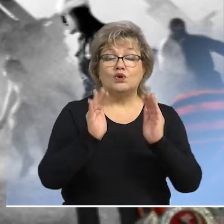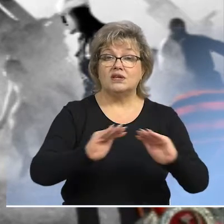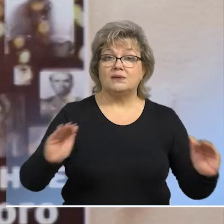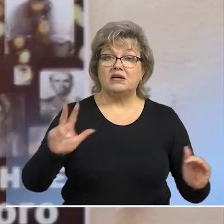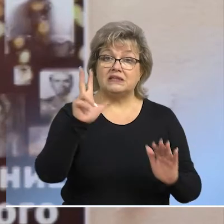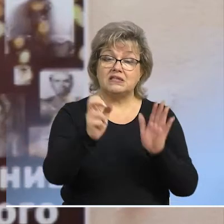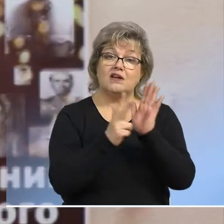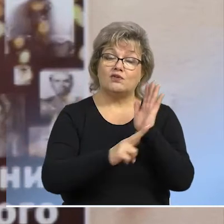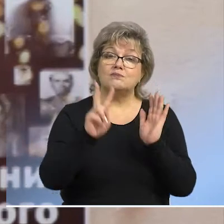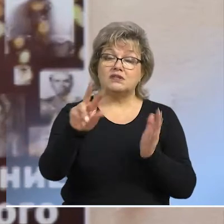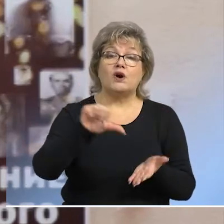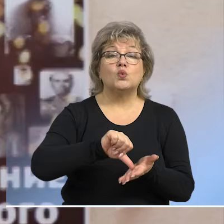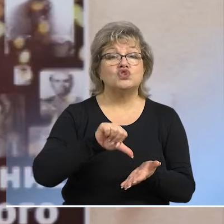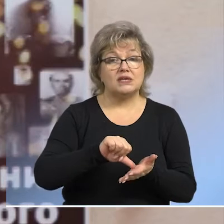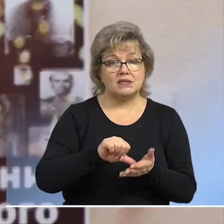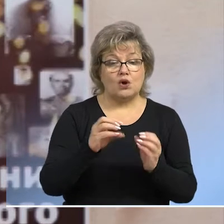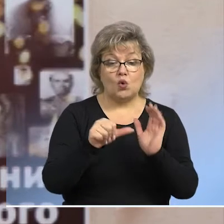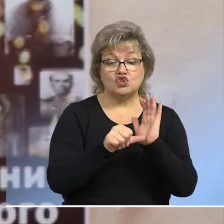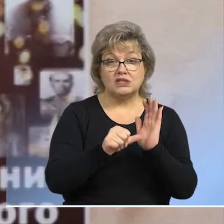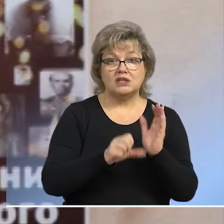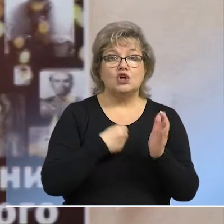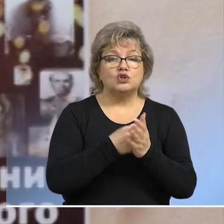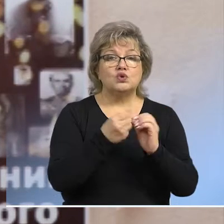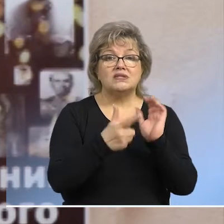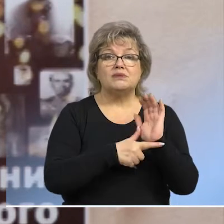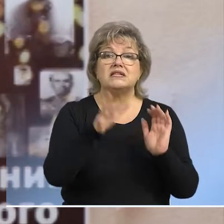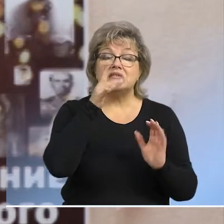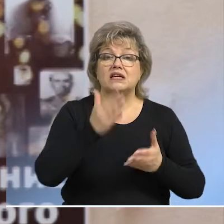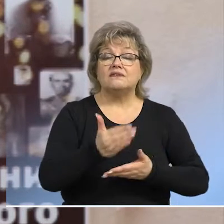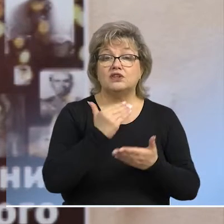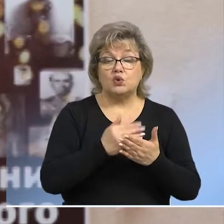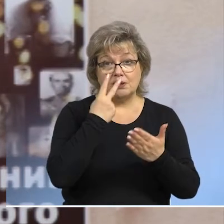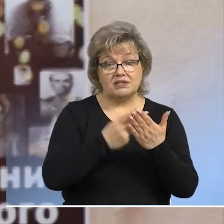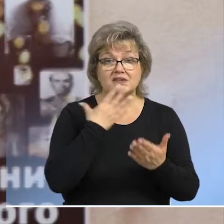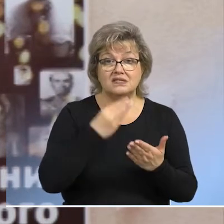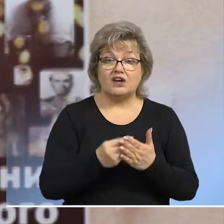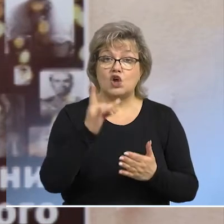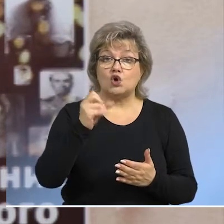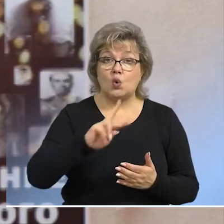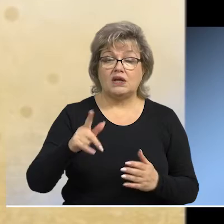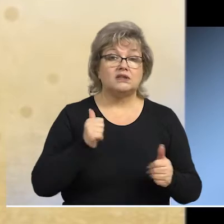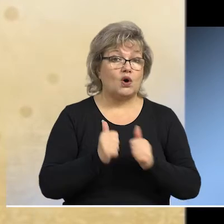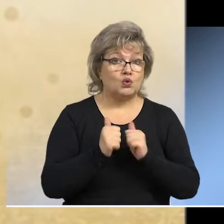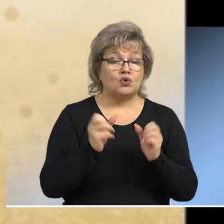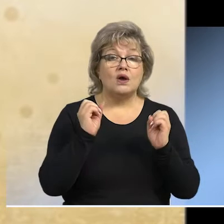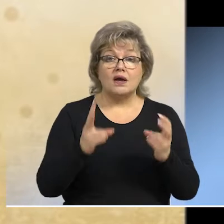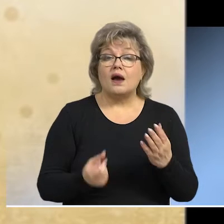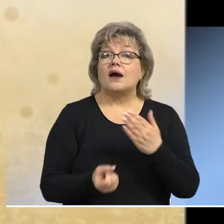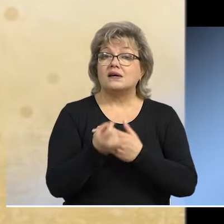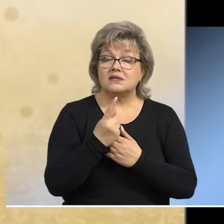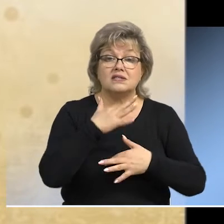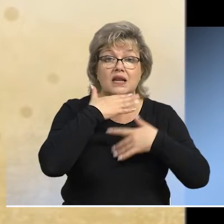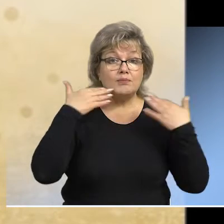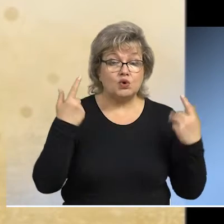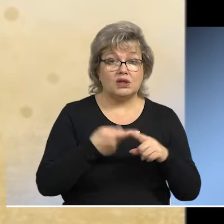ребят. 382 участника от 6 до 17 лет в итоге представили свои ролики на конкурс. Как оказалось,